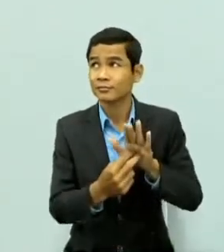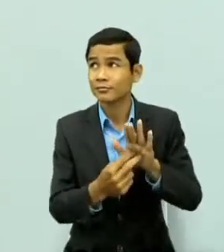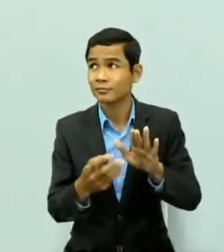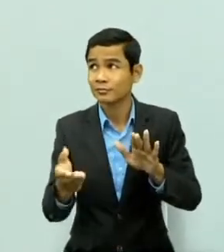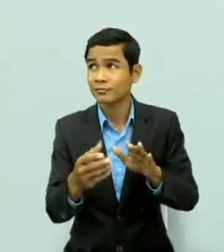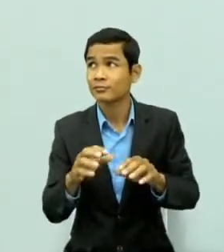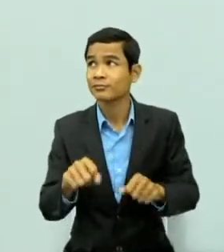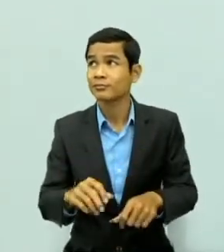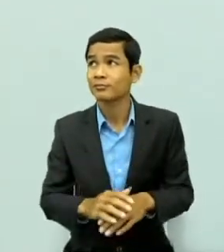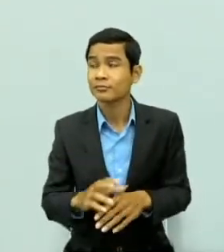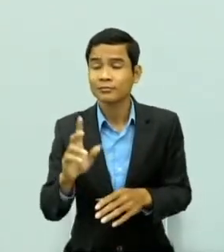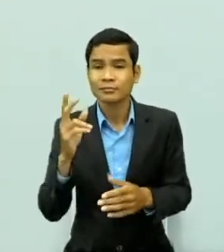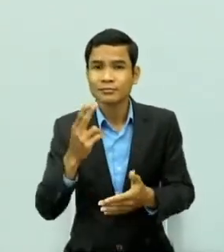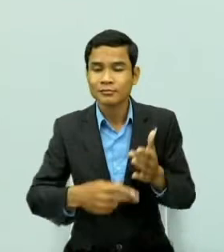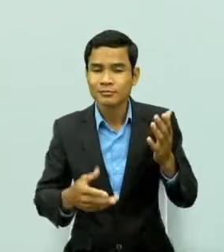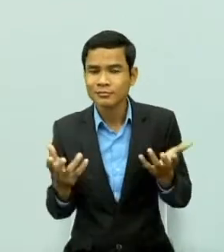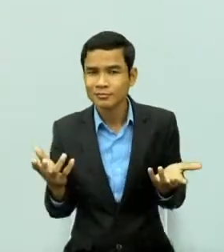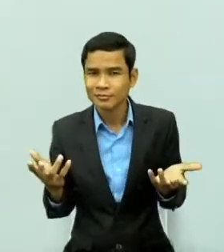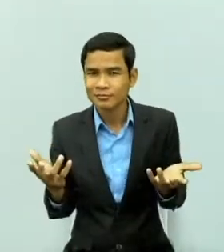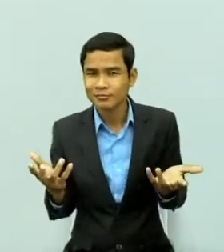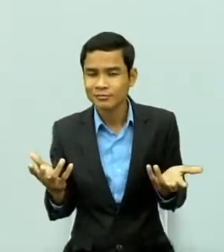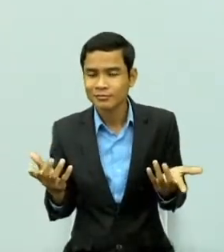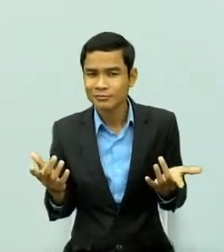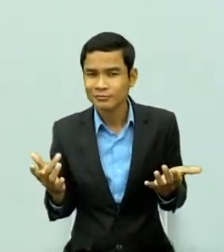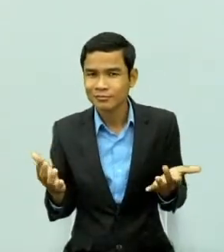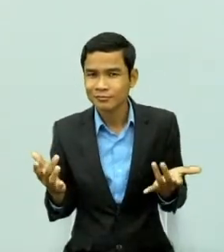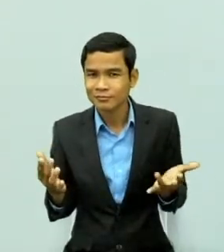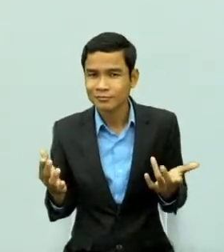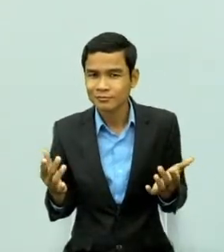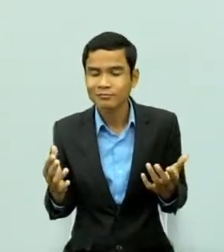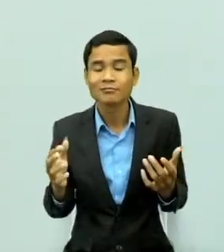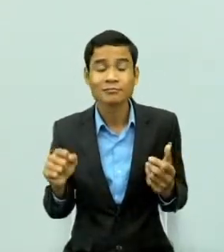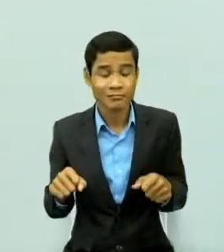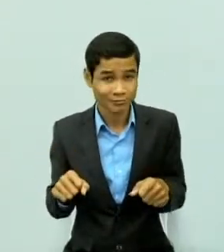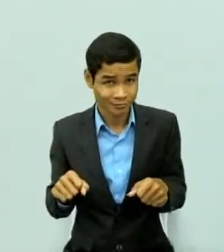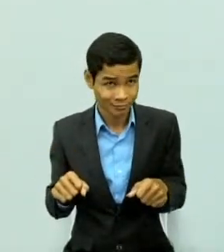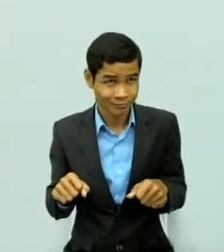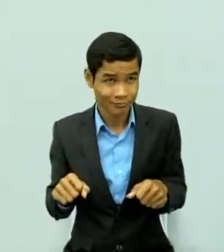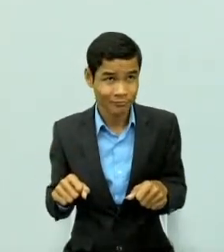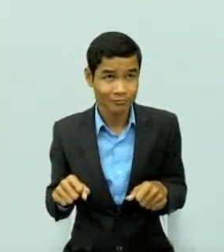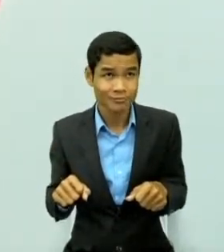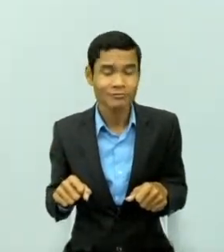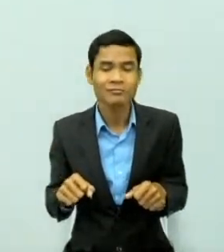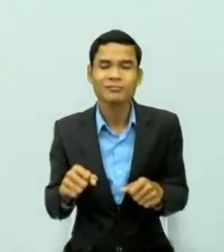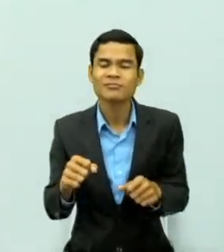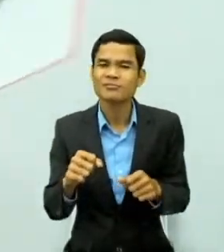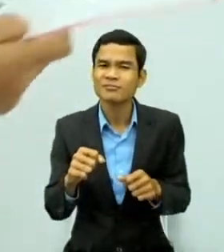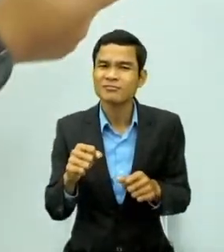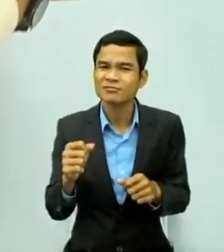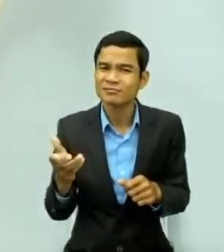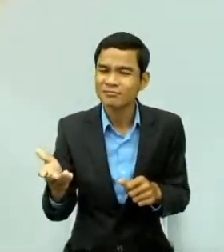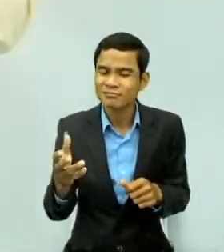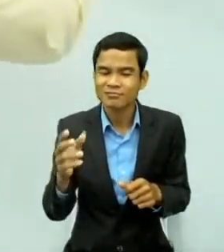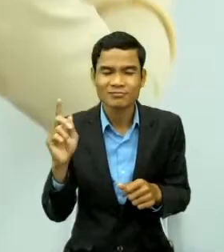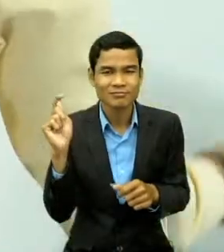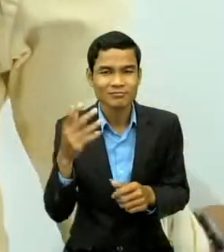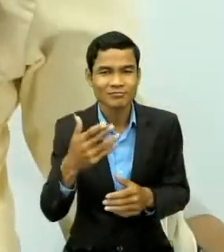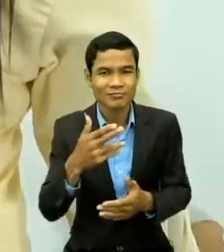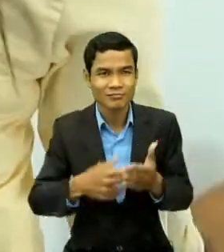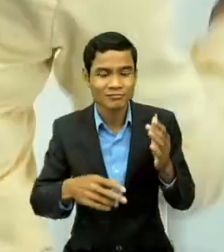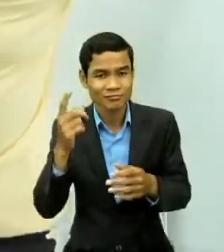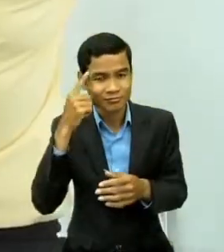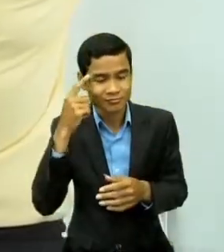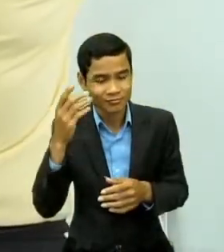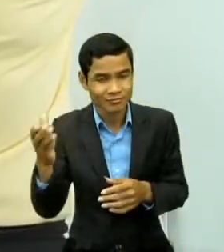1 2 3ចារូបអ្វីកូនចាគឺរូបអីកូនកូនគិតមើលកូនស្រាប់ស្គាល់អ